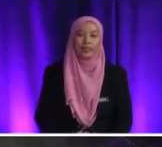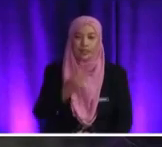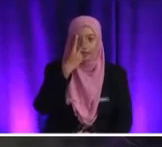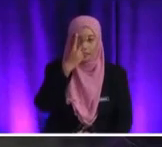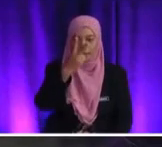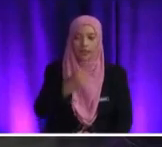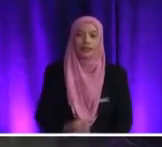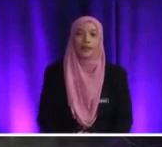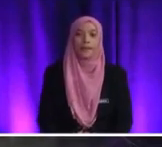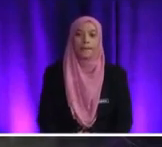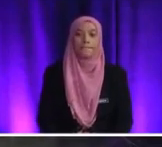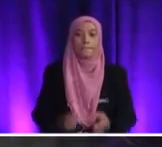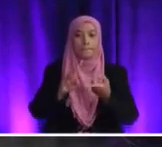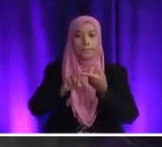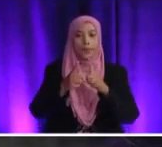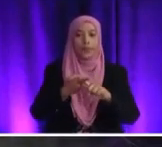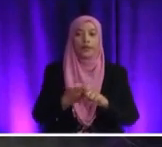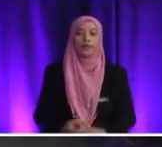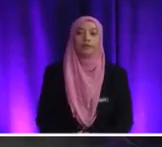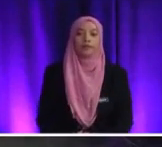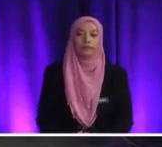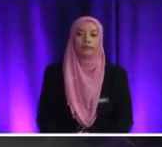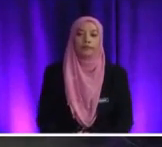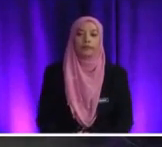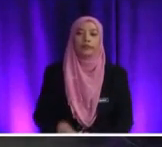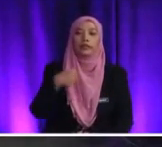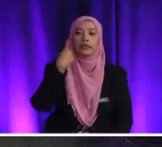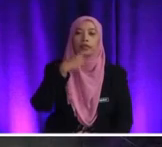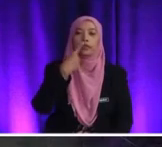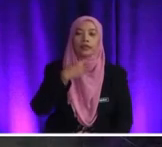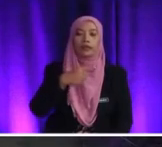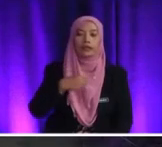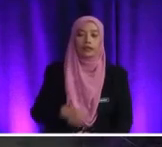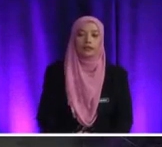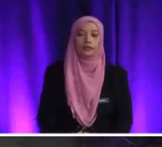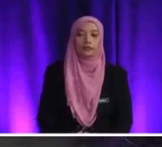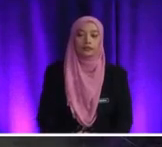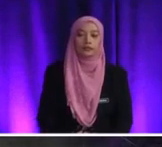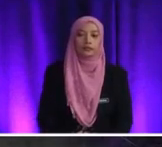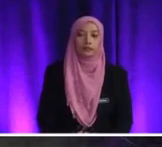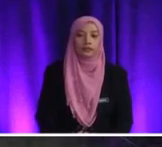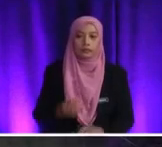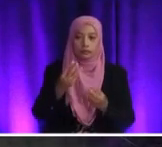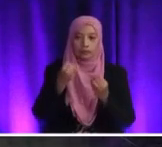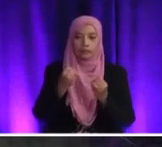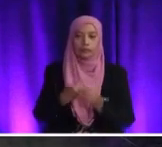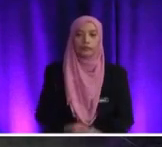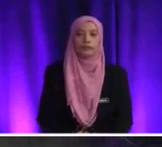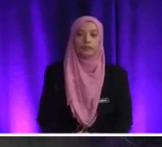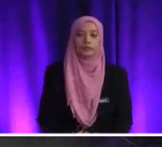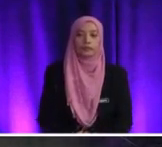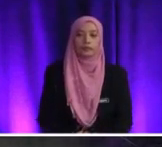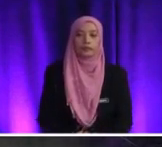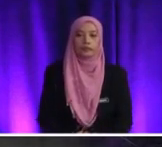tengok kawan-kawan Citeureup Idih dulu siapa Nah bahagia ide Apakah persediaan yang perlu dilakukan